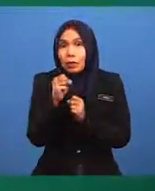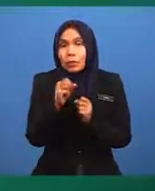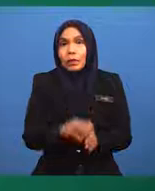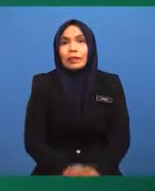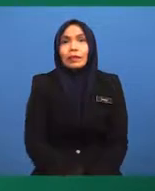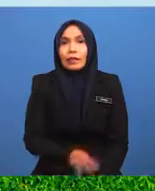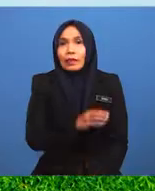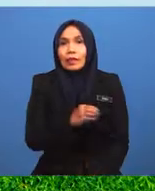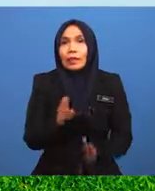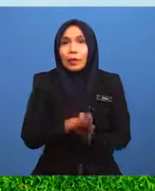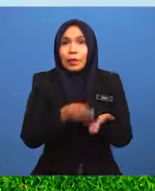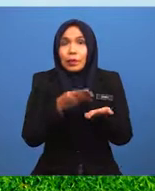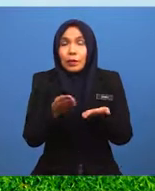mulia?